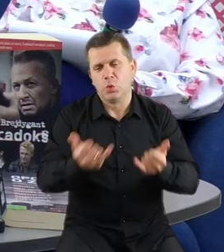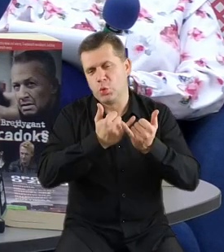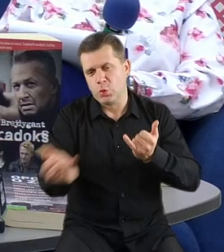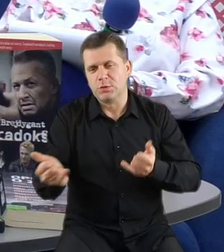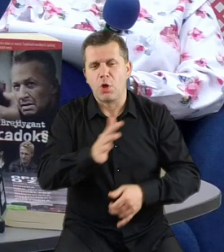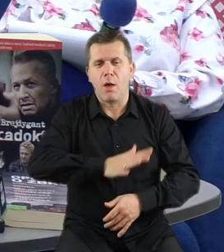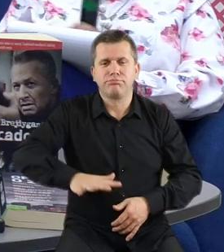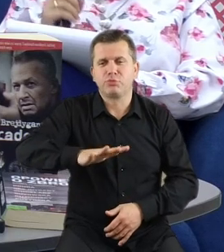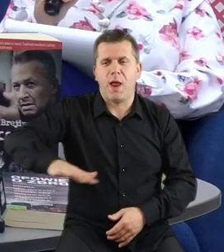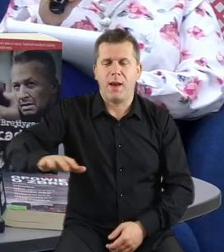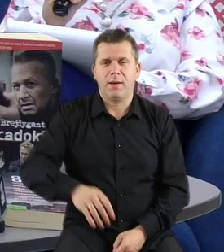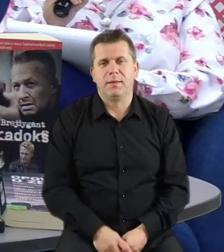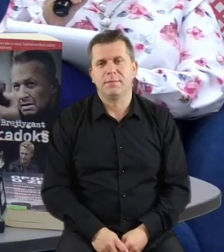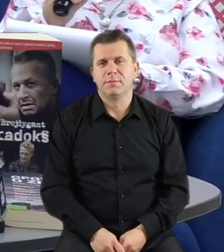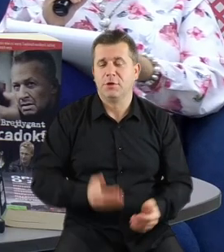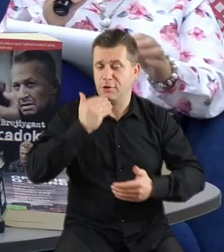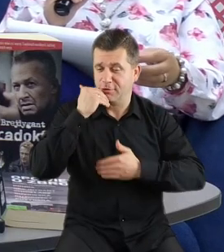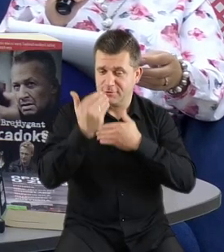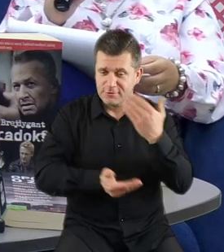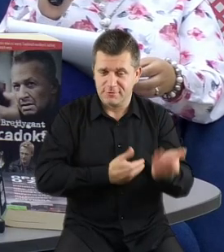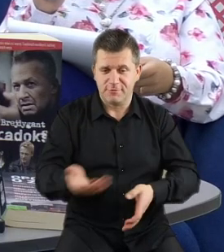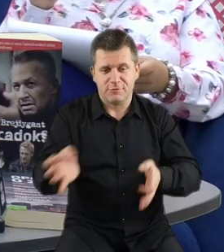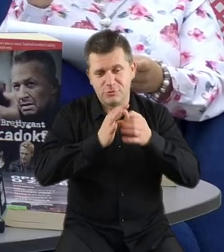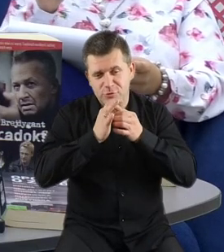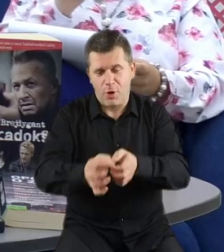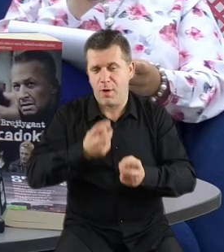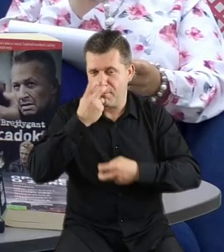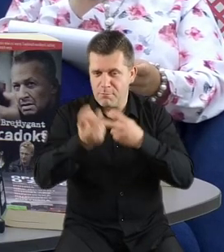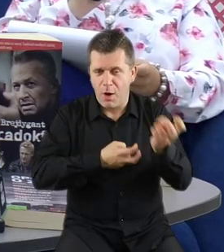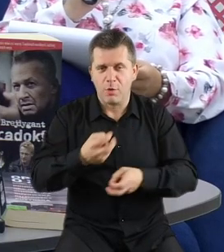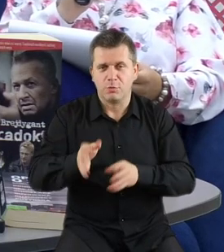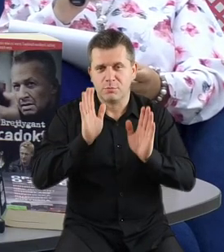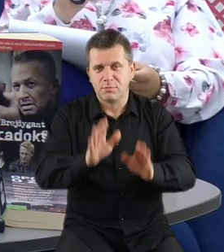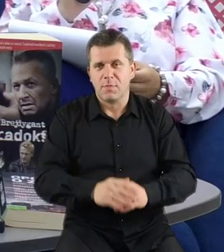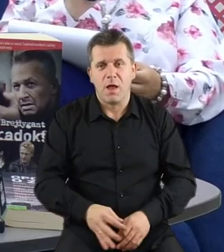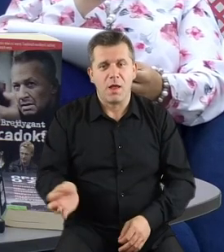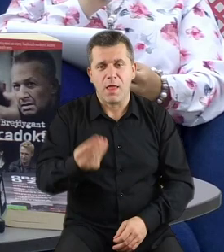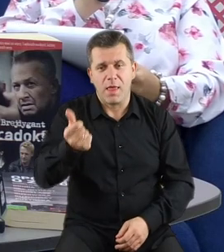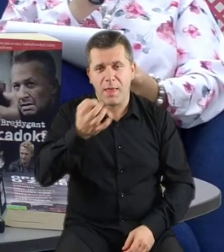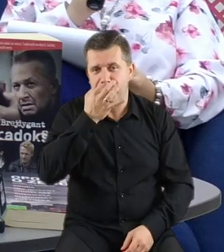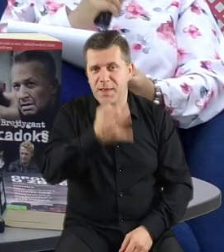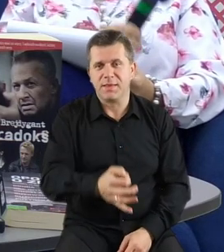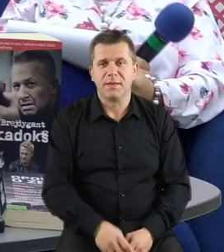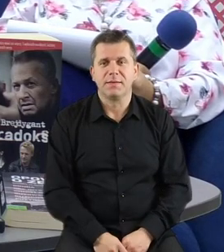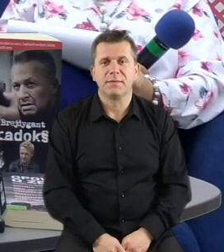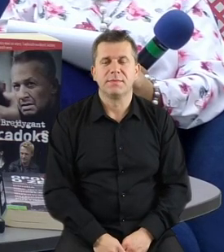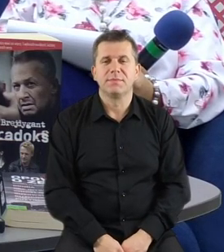różnych obszarach. Życzę w takim razie ciągłych poszukiwań owocnych. A jeszcze pani się chciała. O, jeszcze jedno pytanie, słucham.